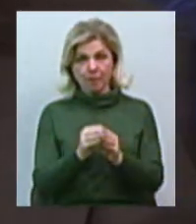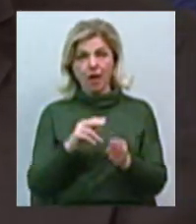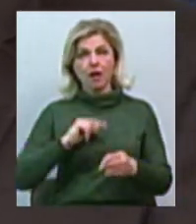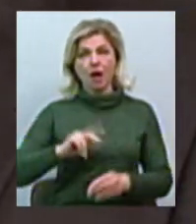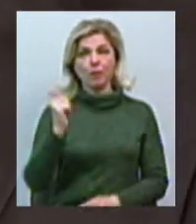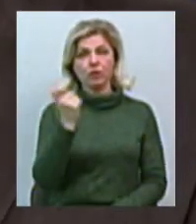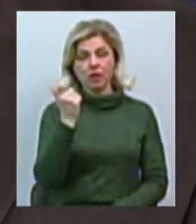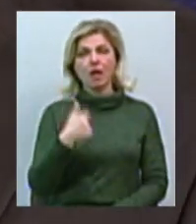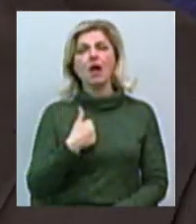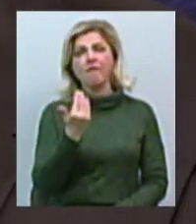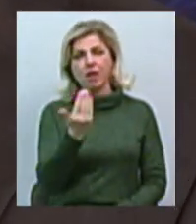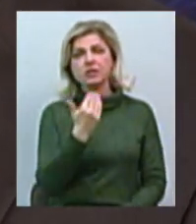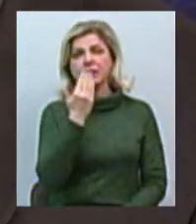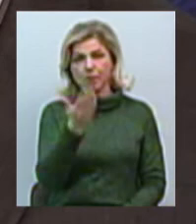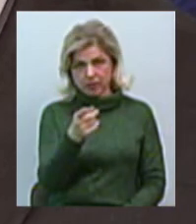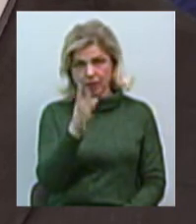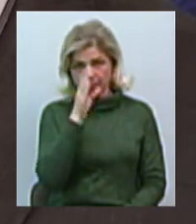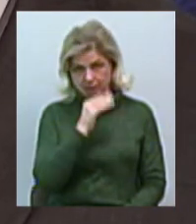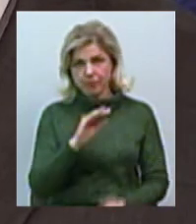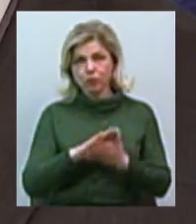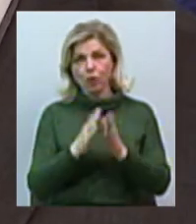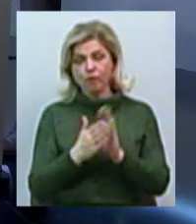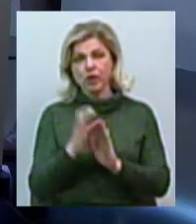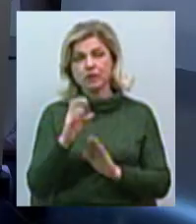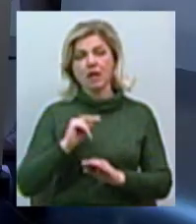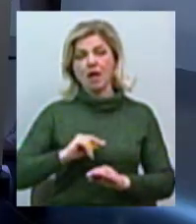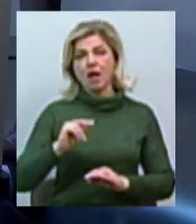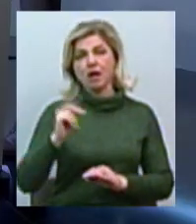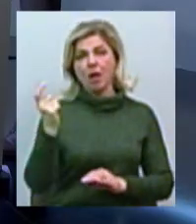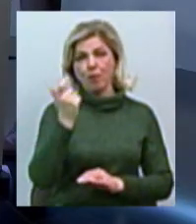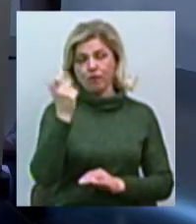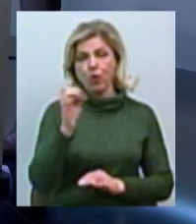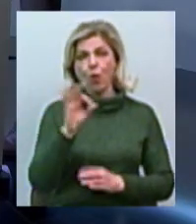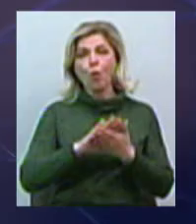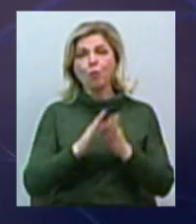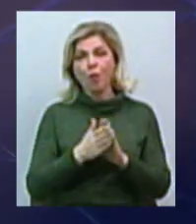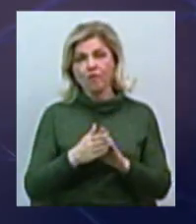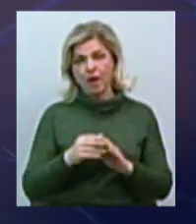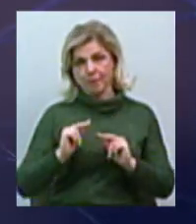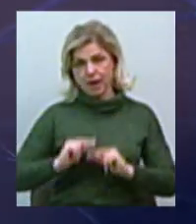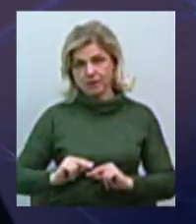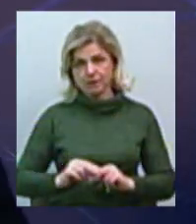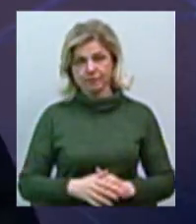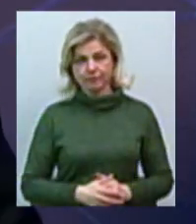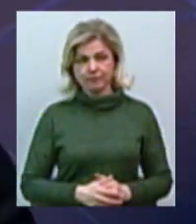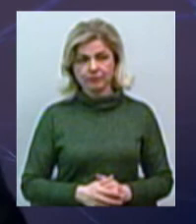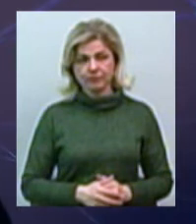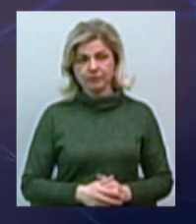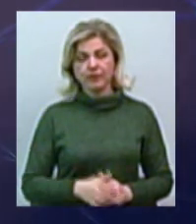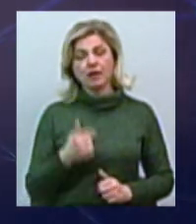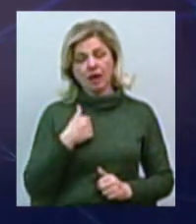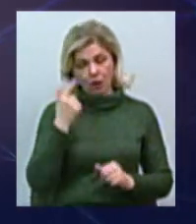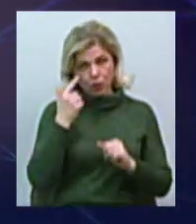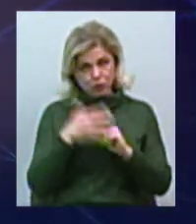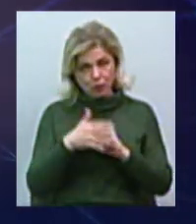вас спитаю, домовитись ви з роботодавцем про умови праці? Я розумію. Ви